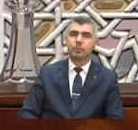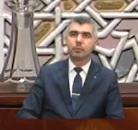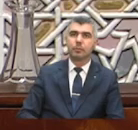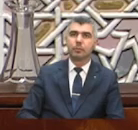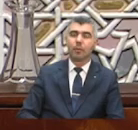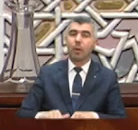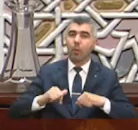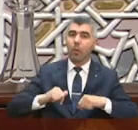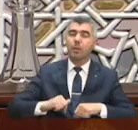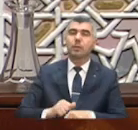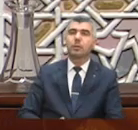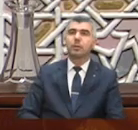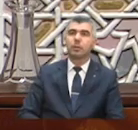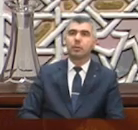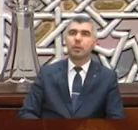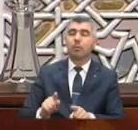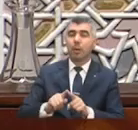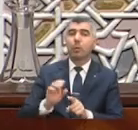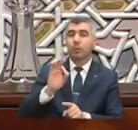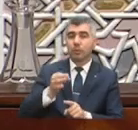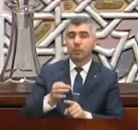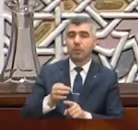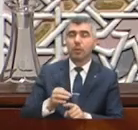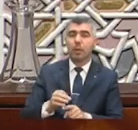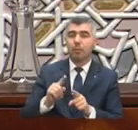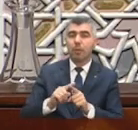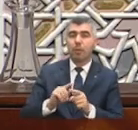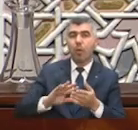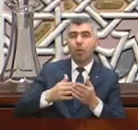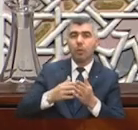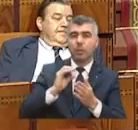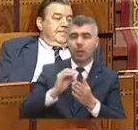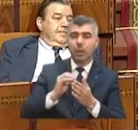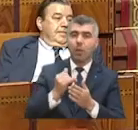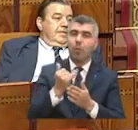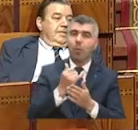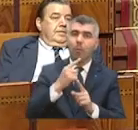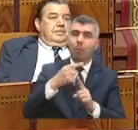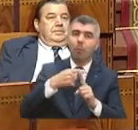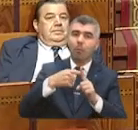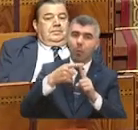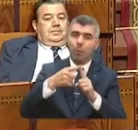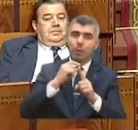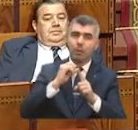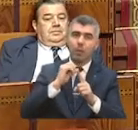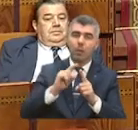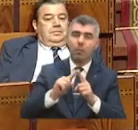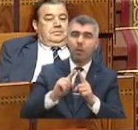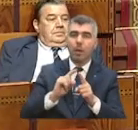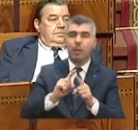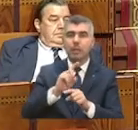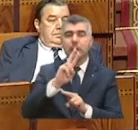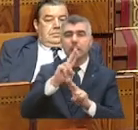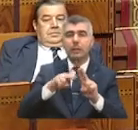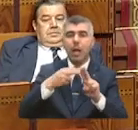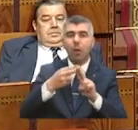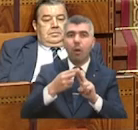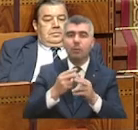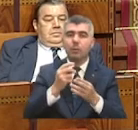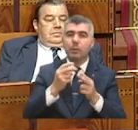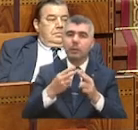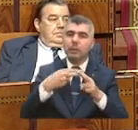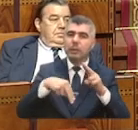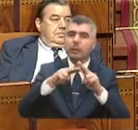سيد الوزير، حقيقة كنتمناو تعاملوا بإيجابية مع هادشي. دابا كتهربوا ما كتحضروش، كديروا أجوبة كتابية ضدا